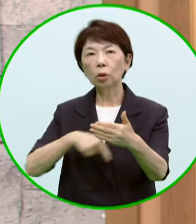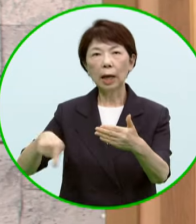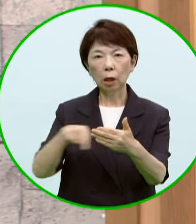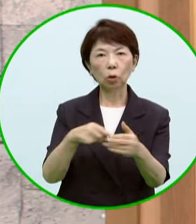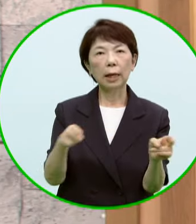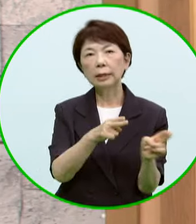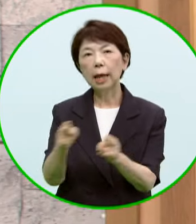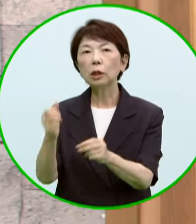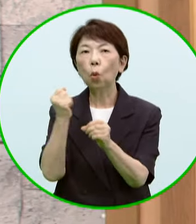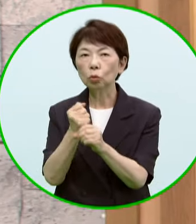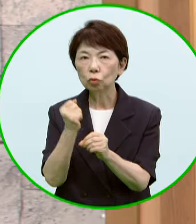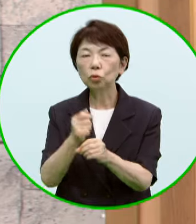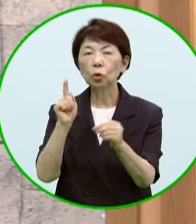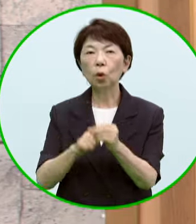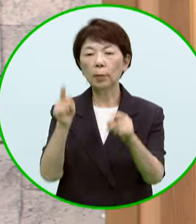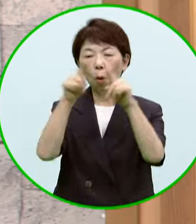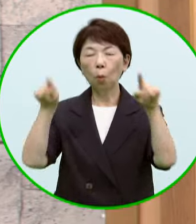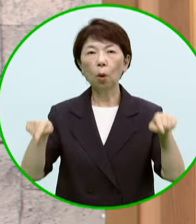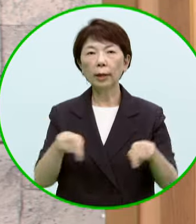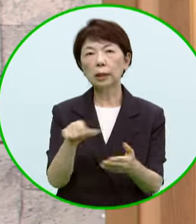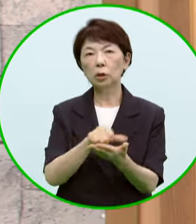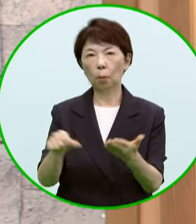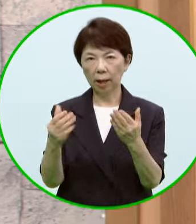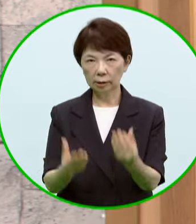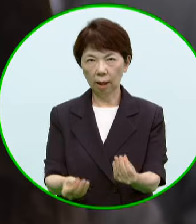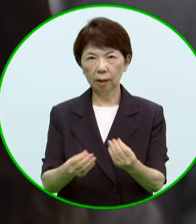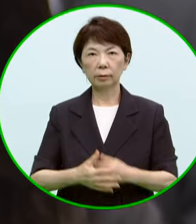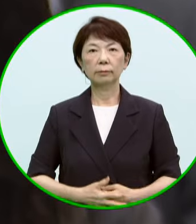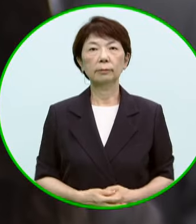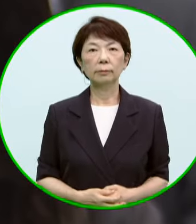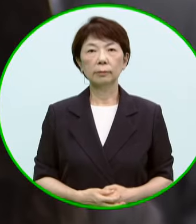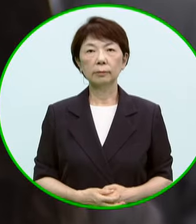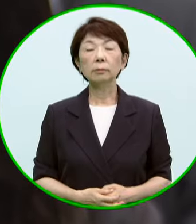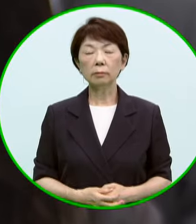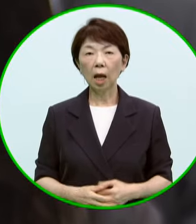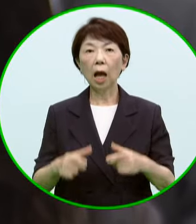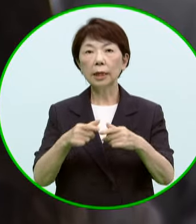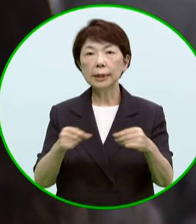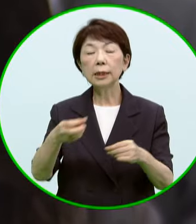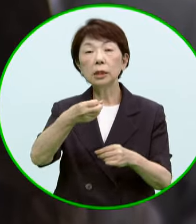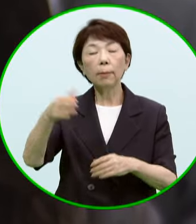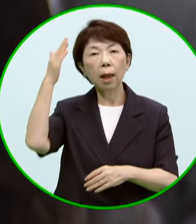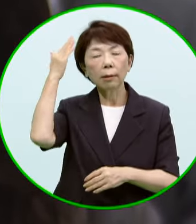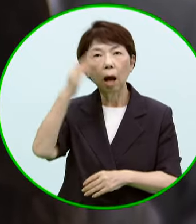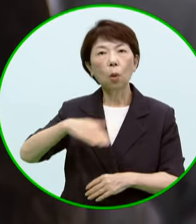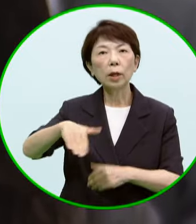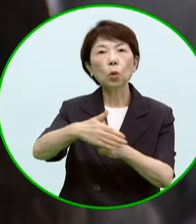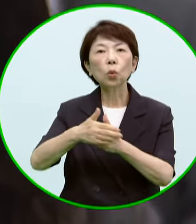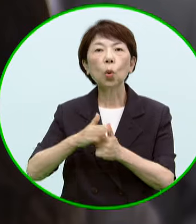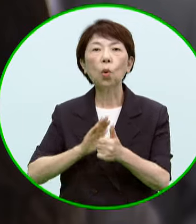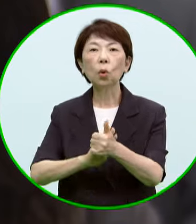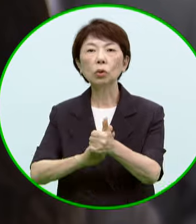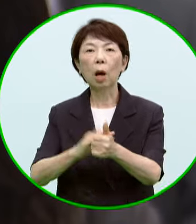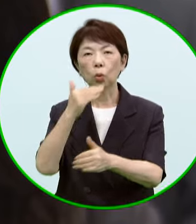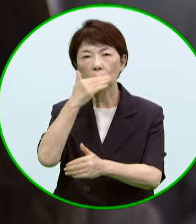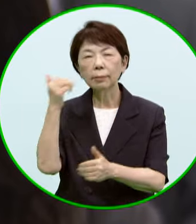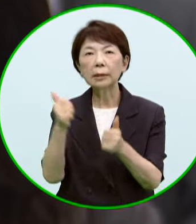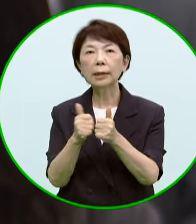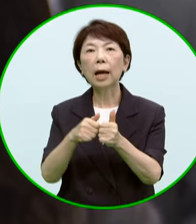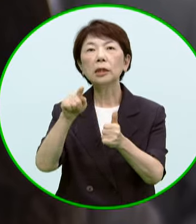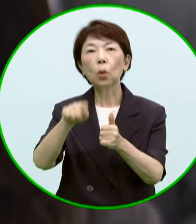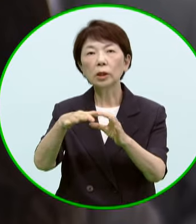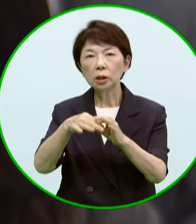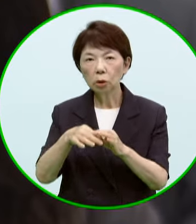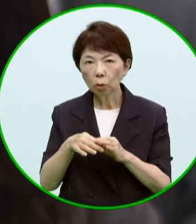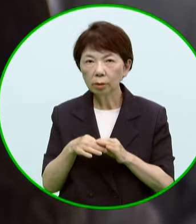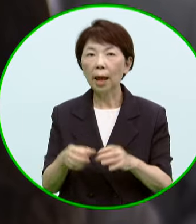覚え書きに署名しました日米官三国協力はこの歴史的な会合により明日とも